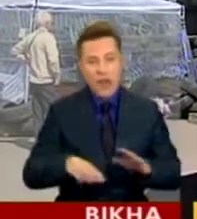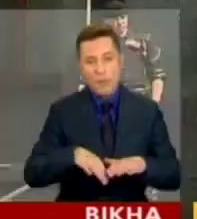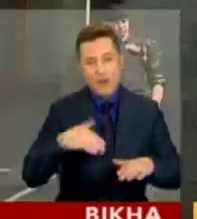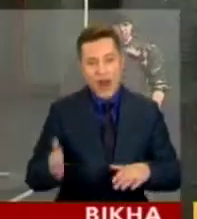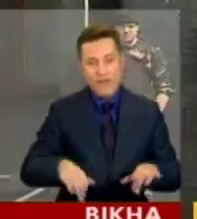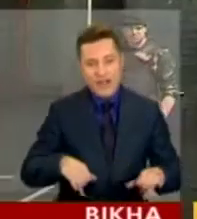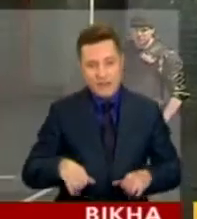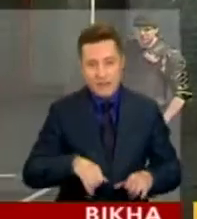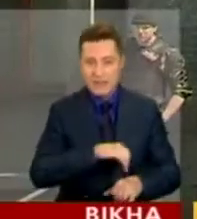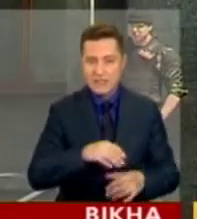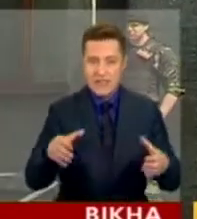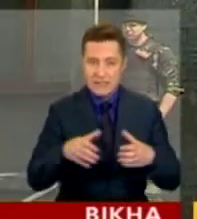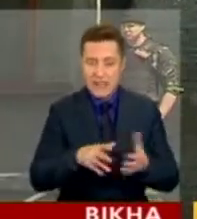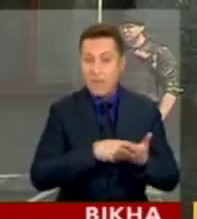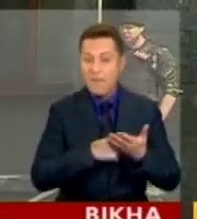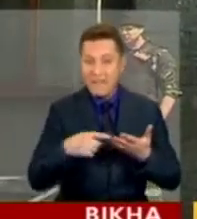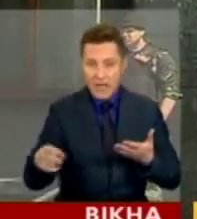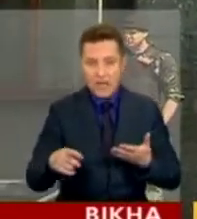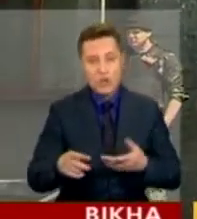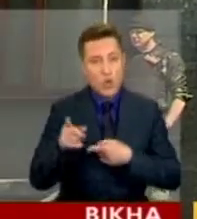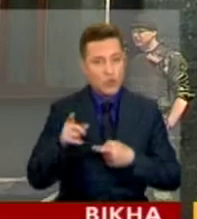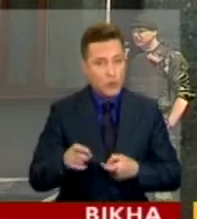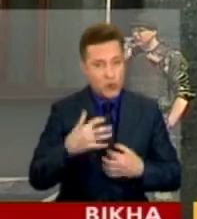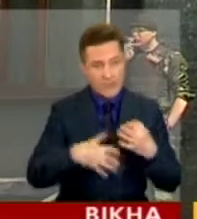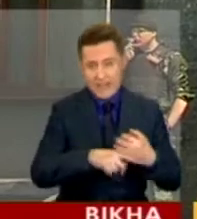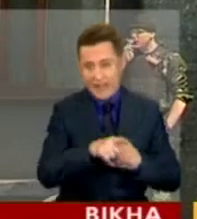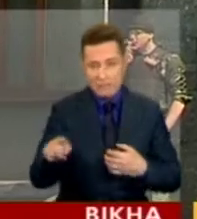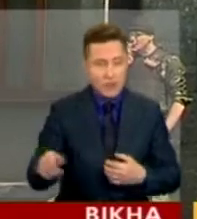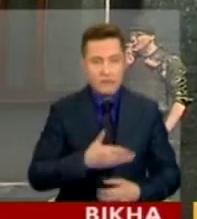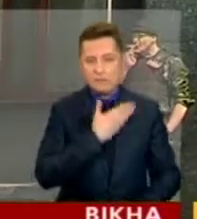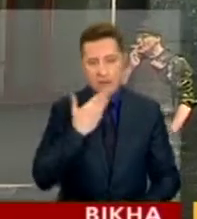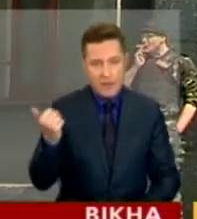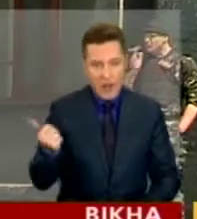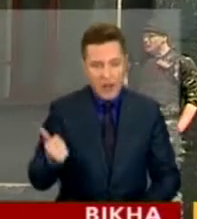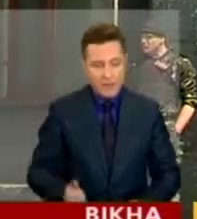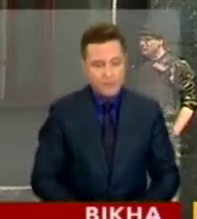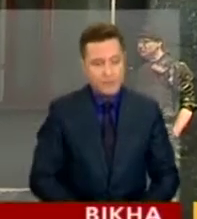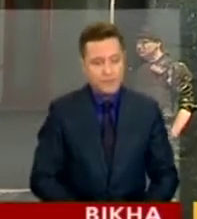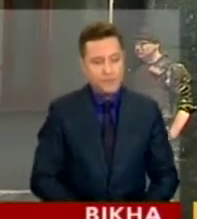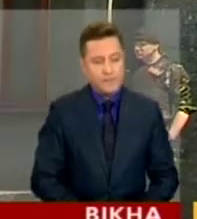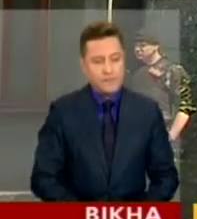правоекстремістських сил. Підкреслюють, озброєних серед них немає. Ольга Мостова, Данило Богачов, програма «Вікна», СТБ.